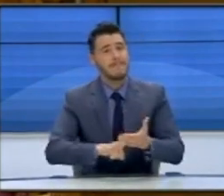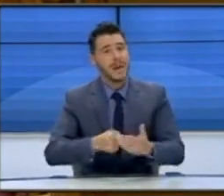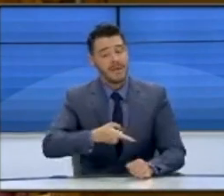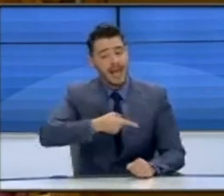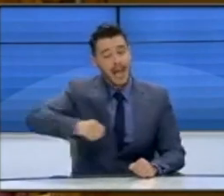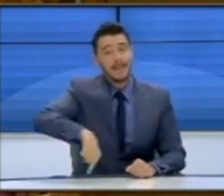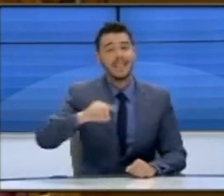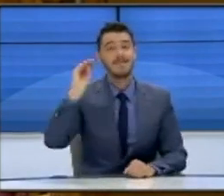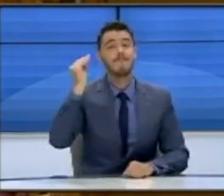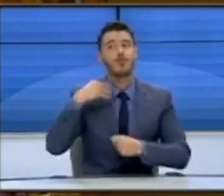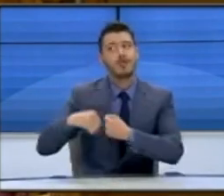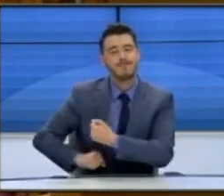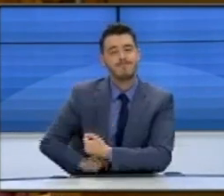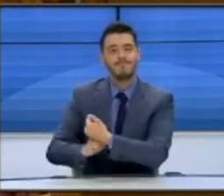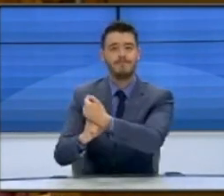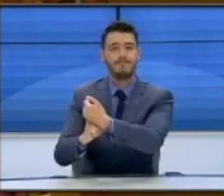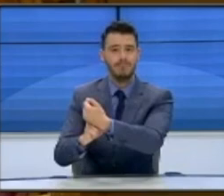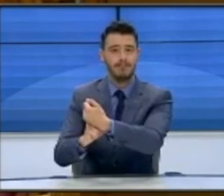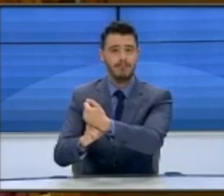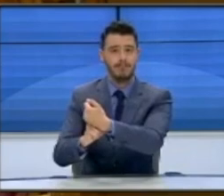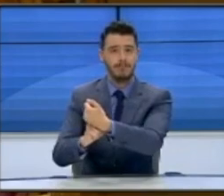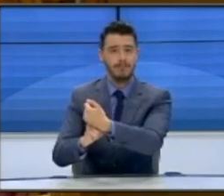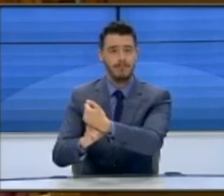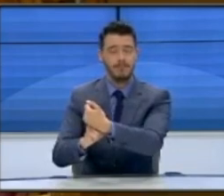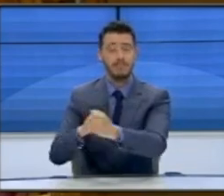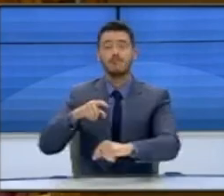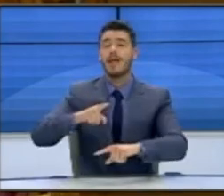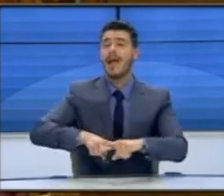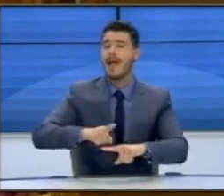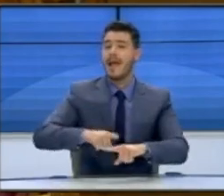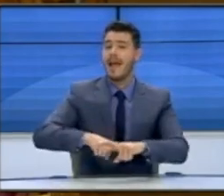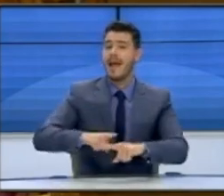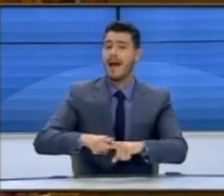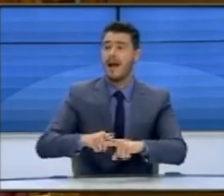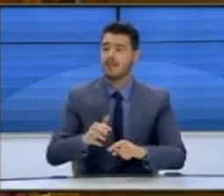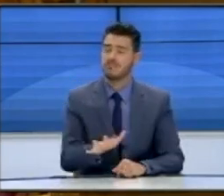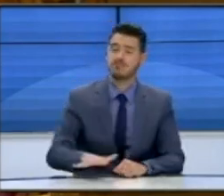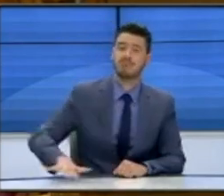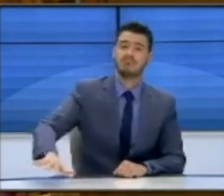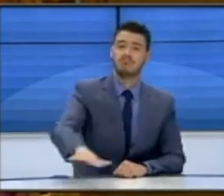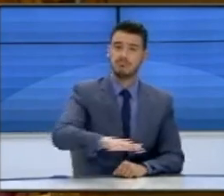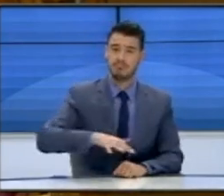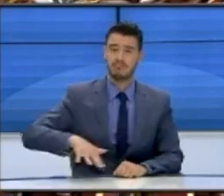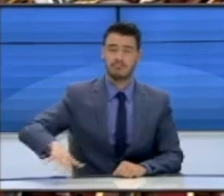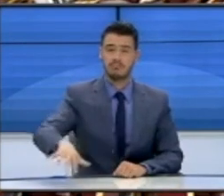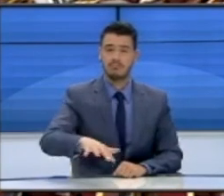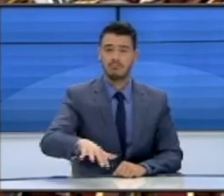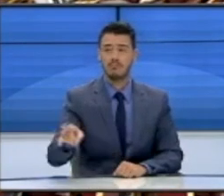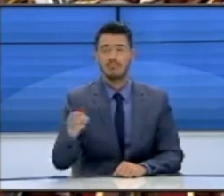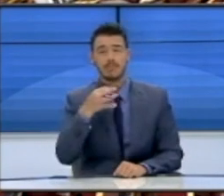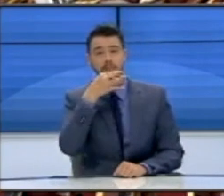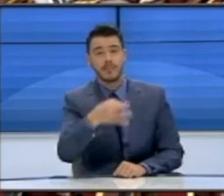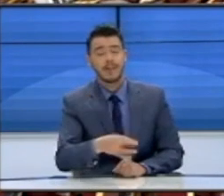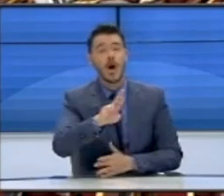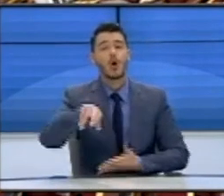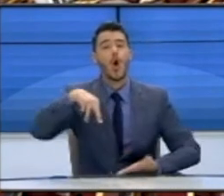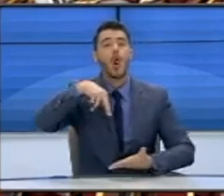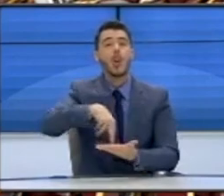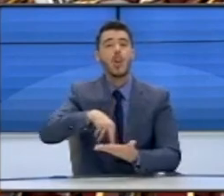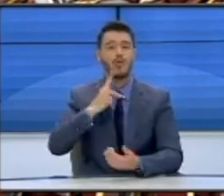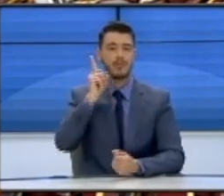Βουλή, σύσσωμο το ελληνικό πολιτικό σύστημα. Αναφερθήκατε στον ρόλο των